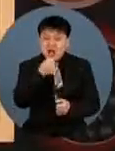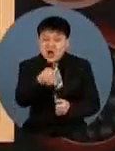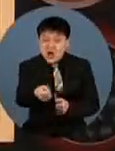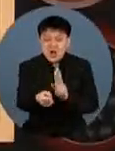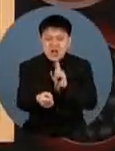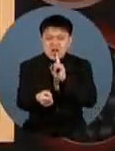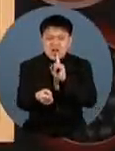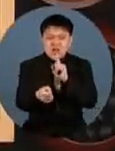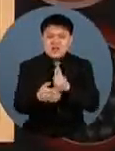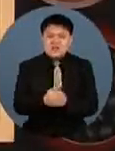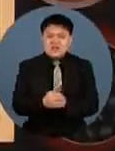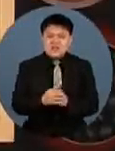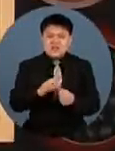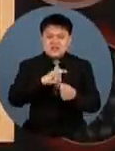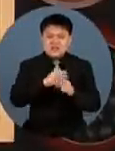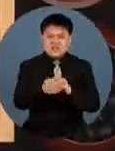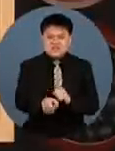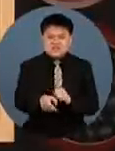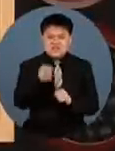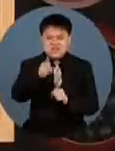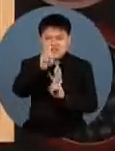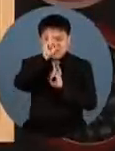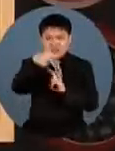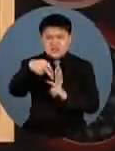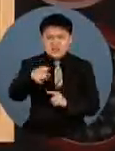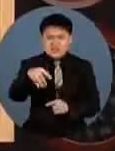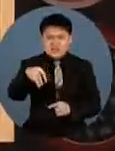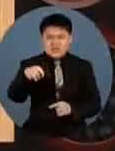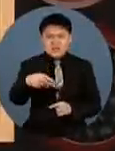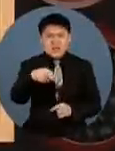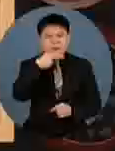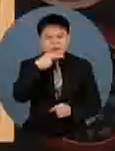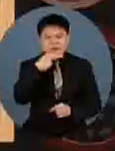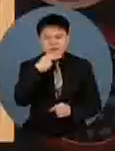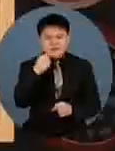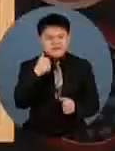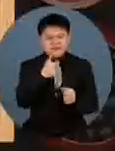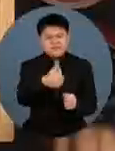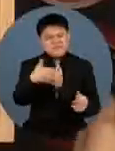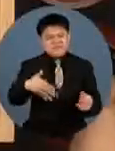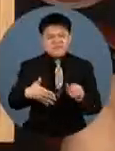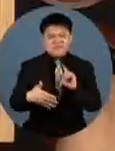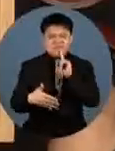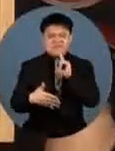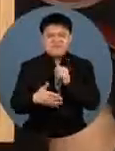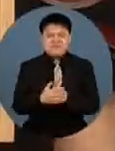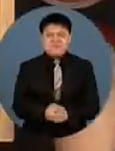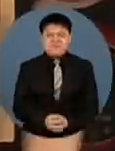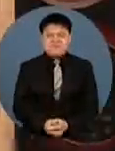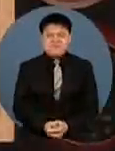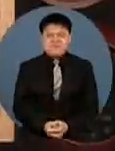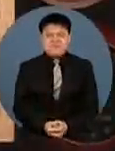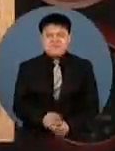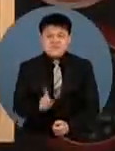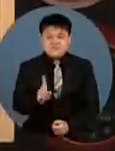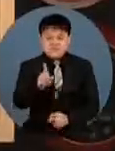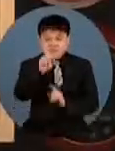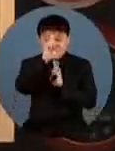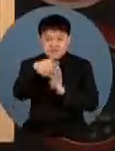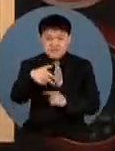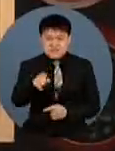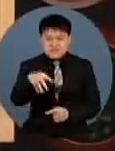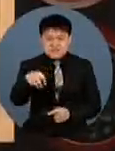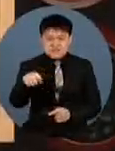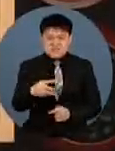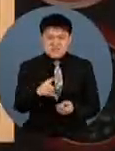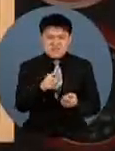했더니 세계대회 1인자인 이세돌 구단이 없으면 의미가 없다 이렇게 얘기를 했다는데요. 네. 그만큼 이세돌 구단에 대한